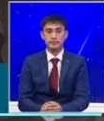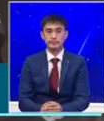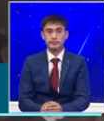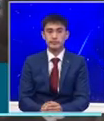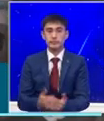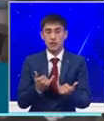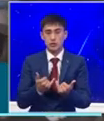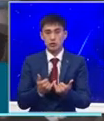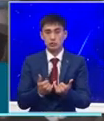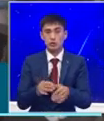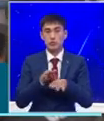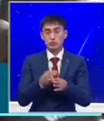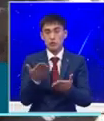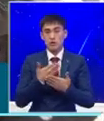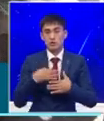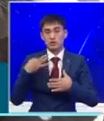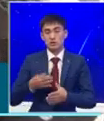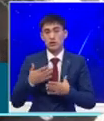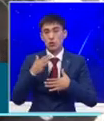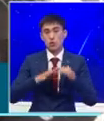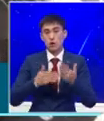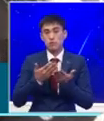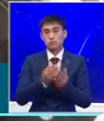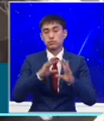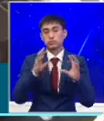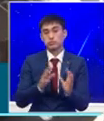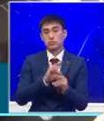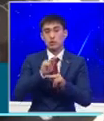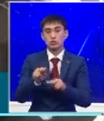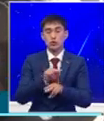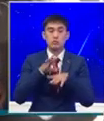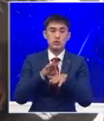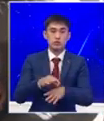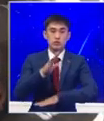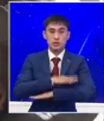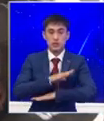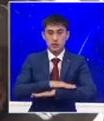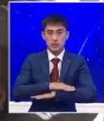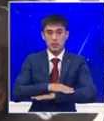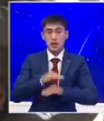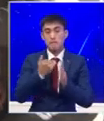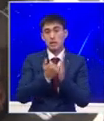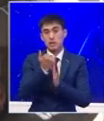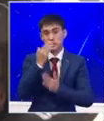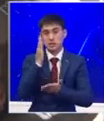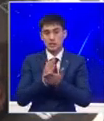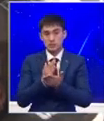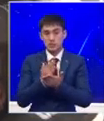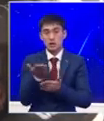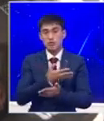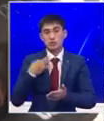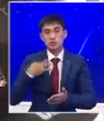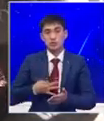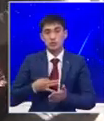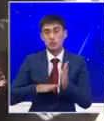Они до сих пор носят моего сына на руках. Приходят, обучают, проводят занятия. И прогресс уже есть. Моему